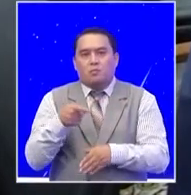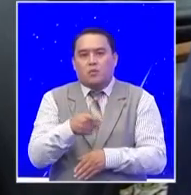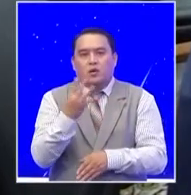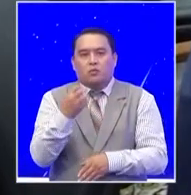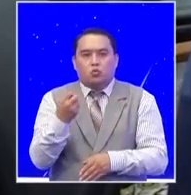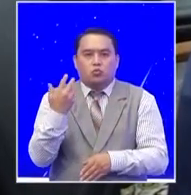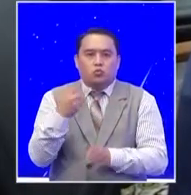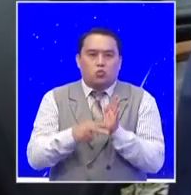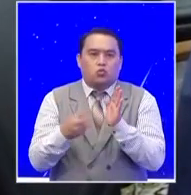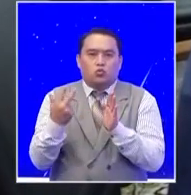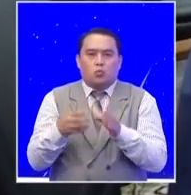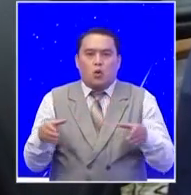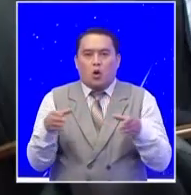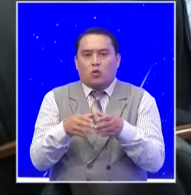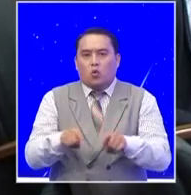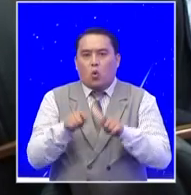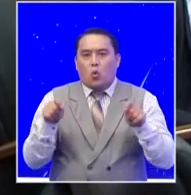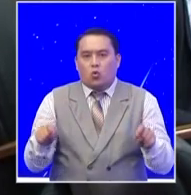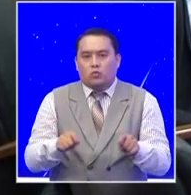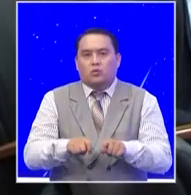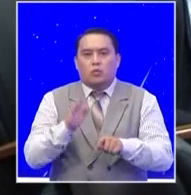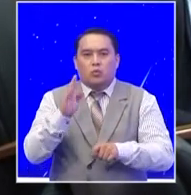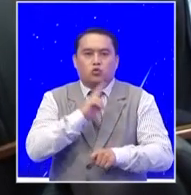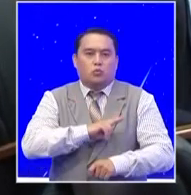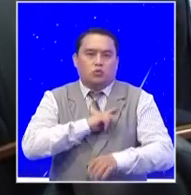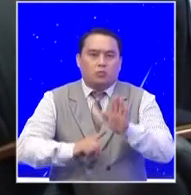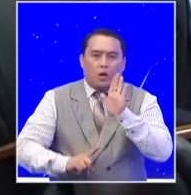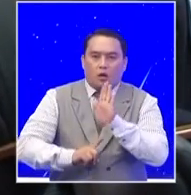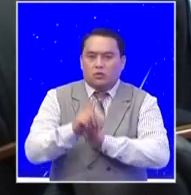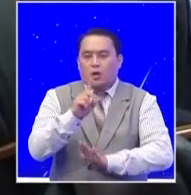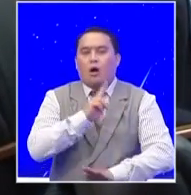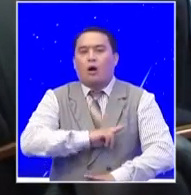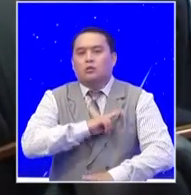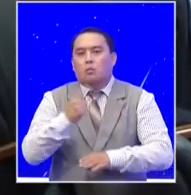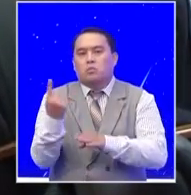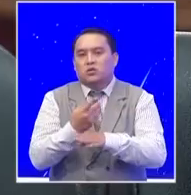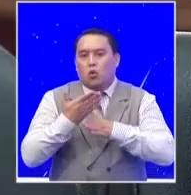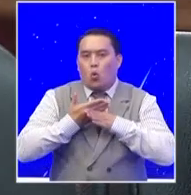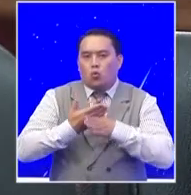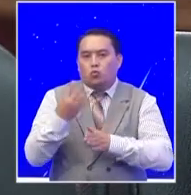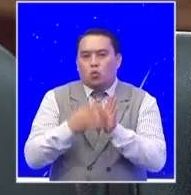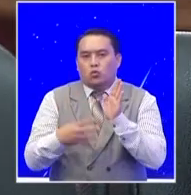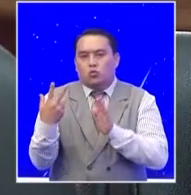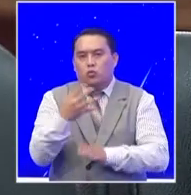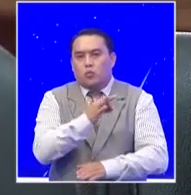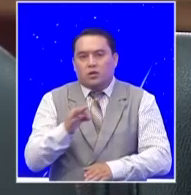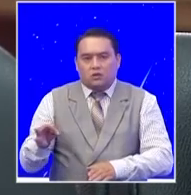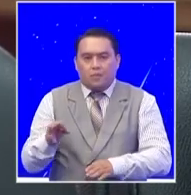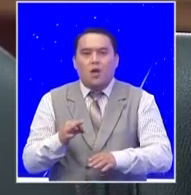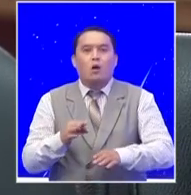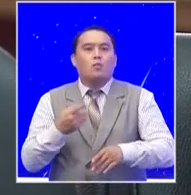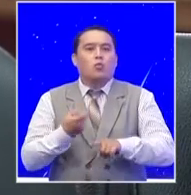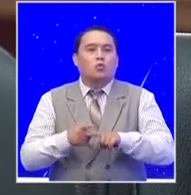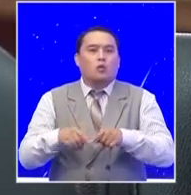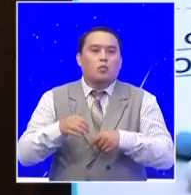ретінде 1493 мобильді бригада құрылып жұмыс бастады. Бұл алғашқы көмекке қажеттіліктің 94%-ын жабады. Бұдан